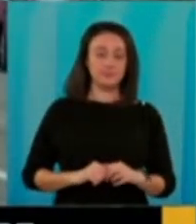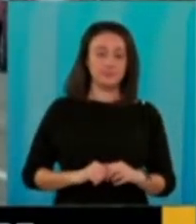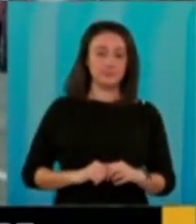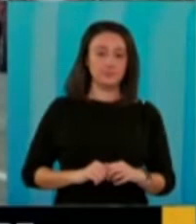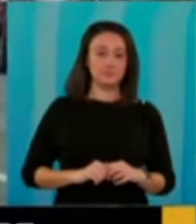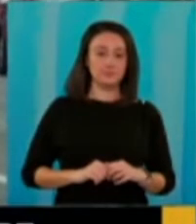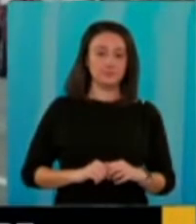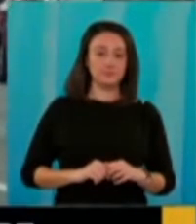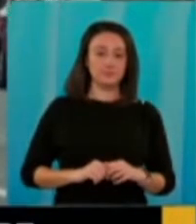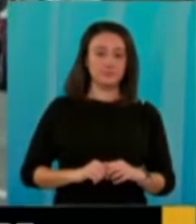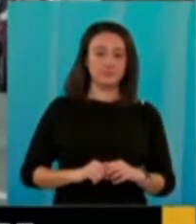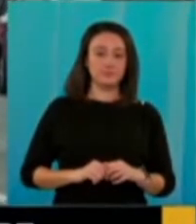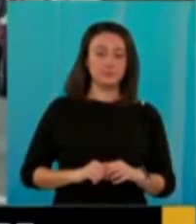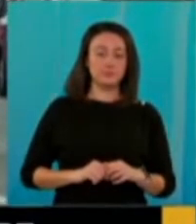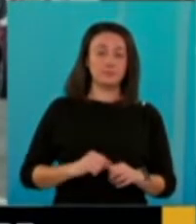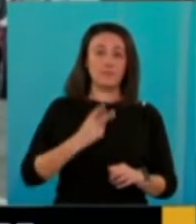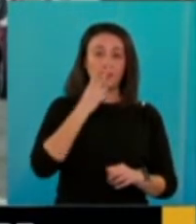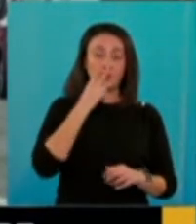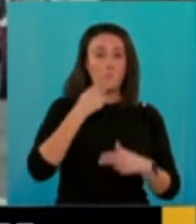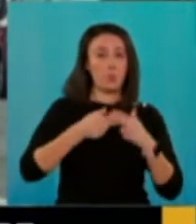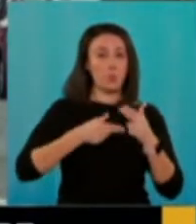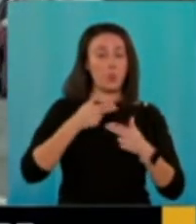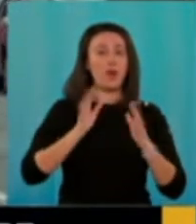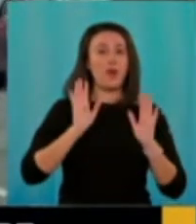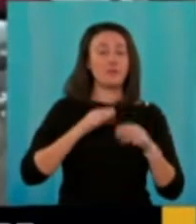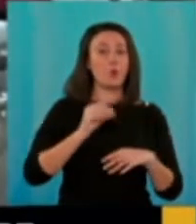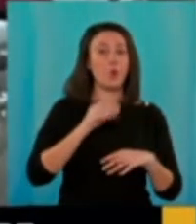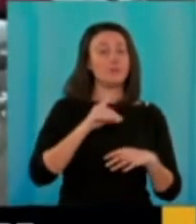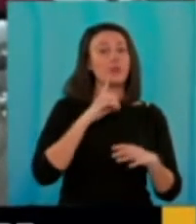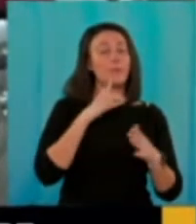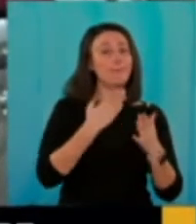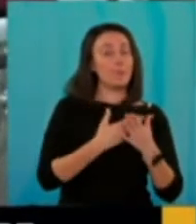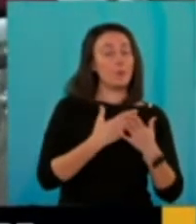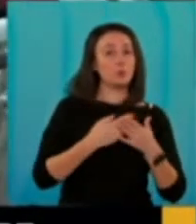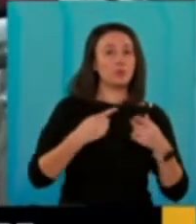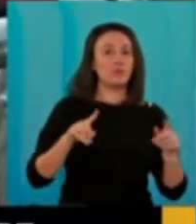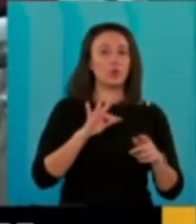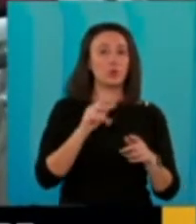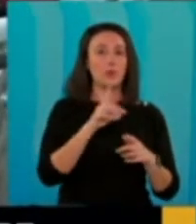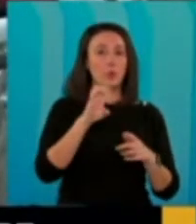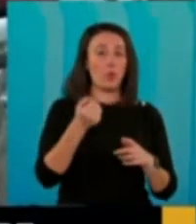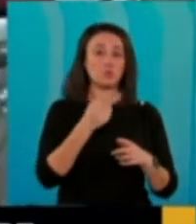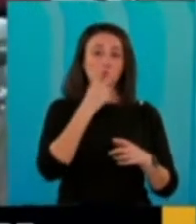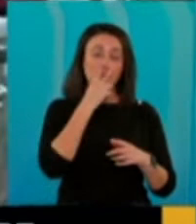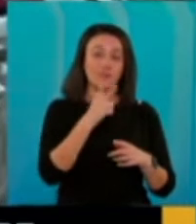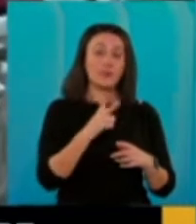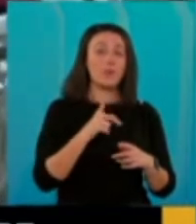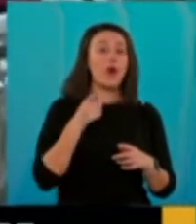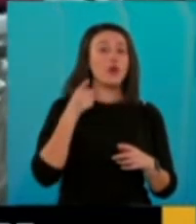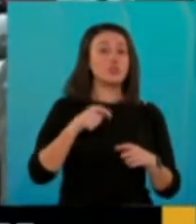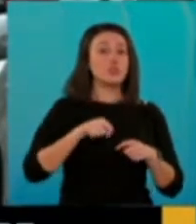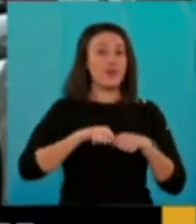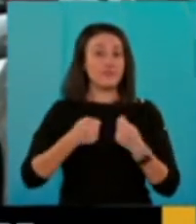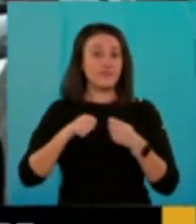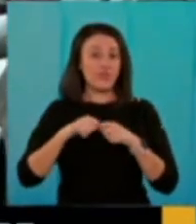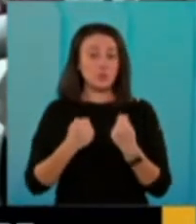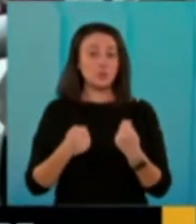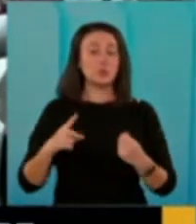de evidență a acestor boli infecțioase și avem pentru COVID, avem pentru tuberculoză la nivel mondial, o să vedem că aceste afecțiuni